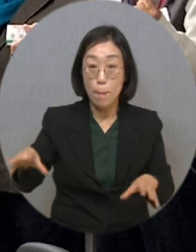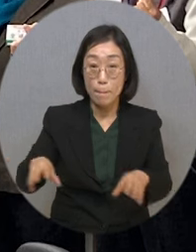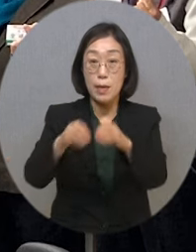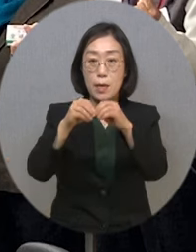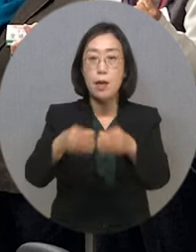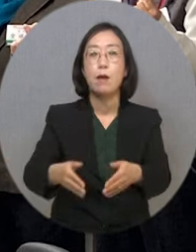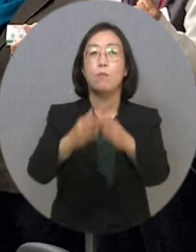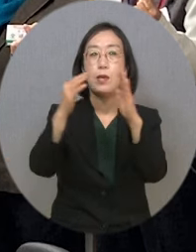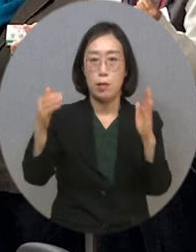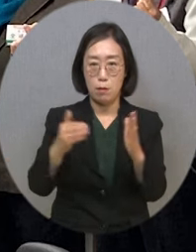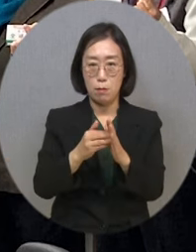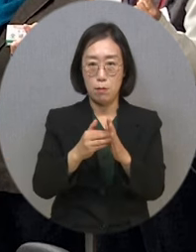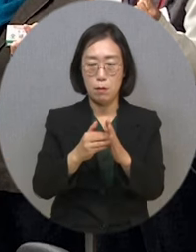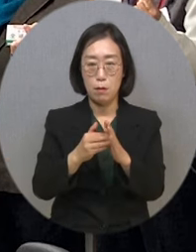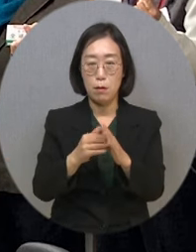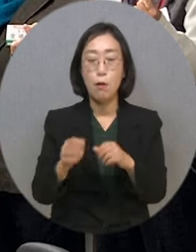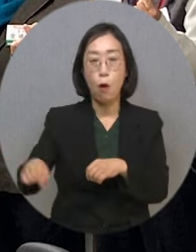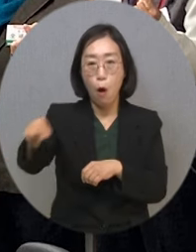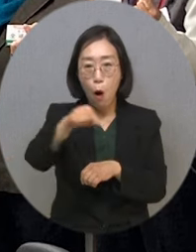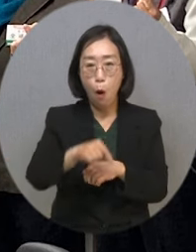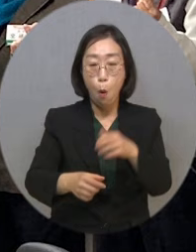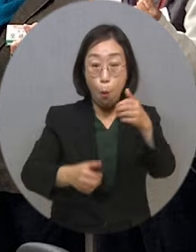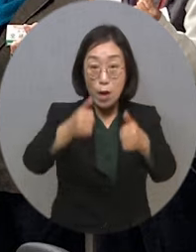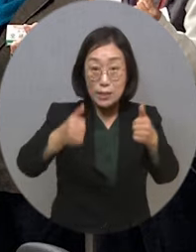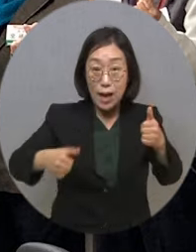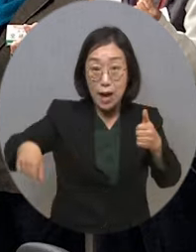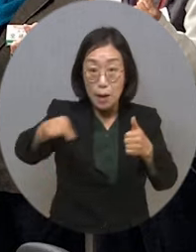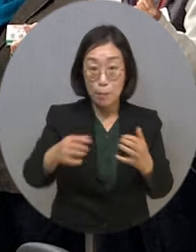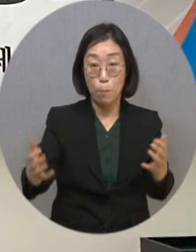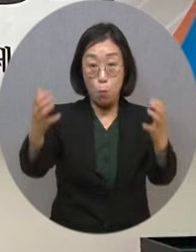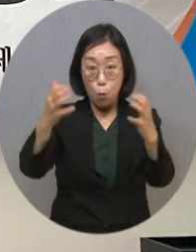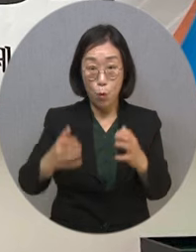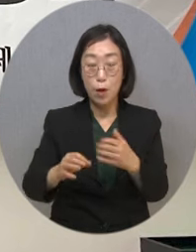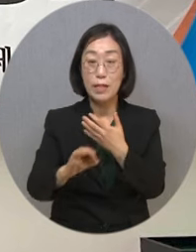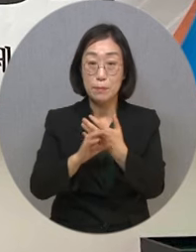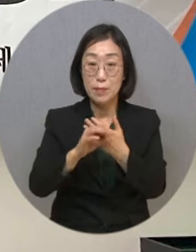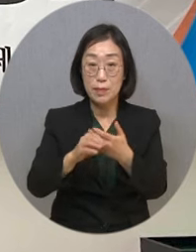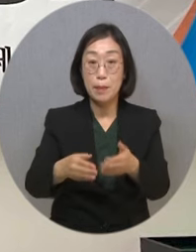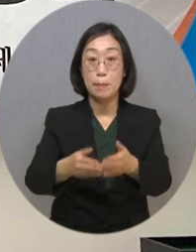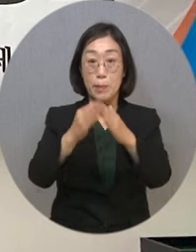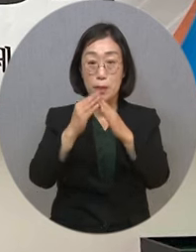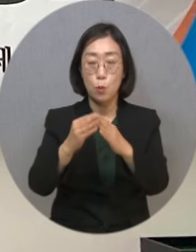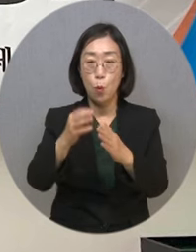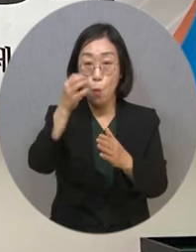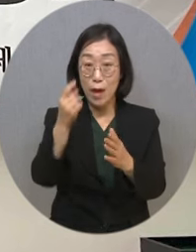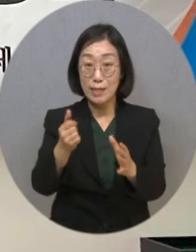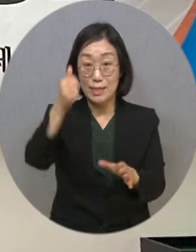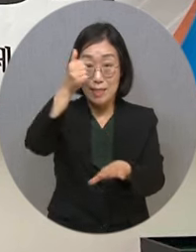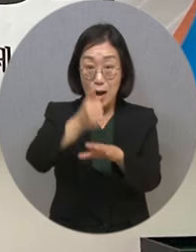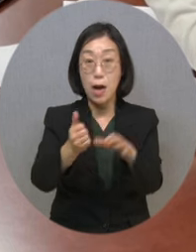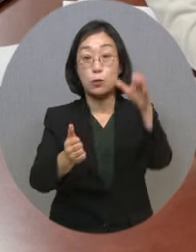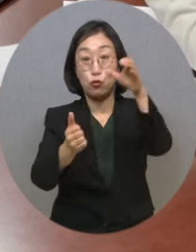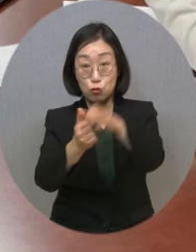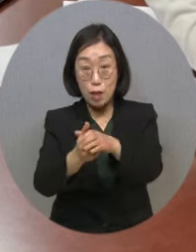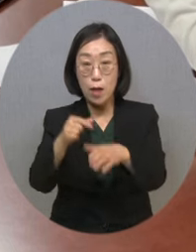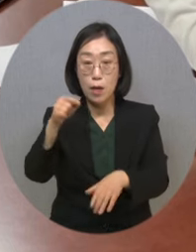설립되었습니다. 사무국장 협의회 회장단으로 구성된 이번 임시총회와 회장 추대는 장애인 체육 발전을